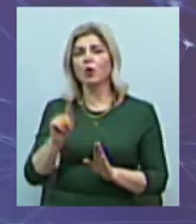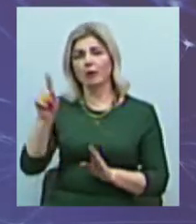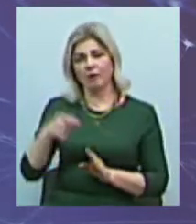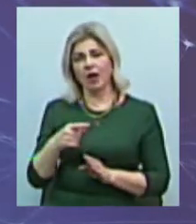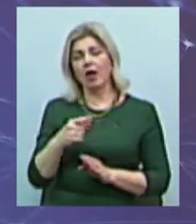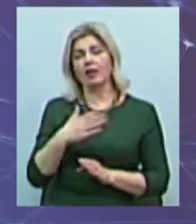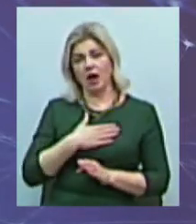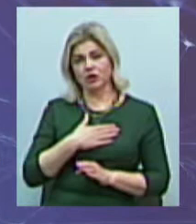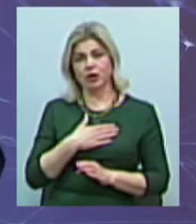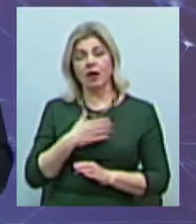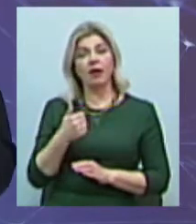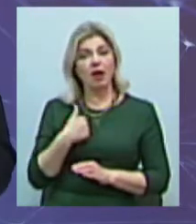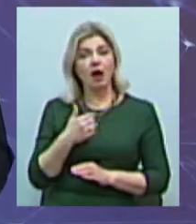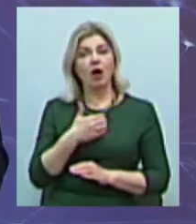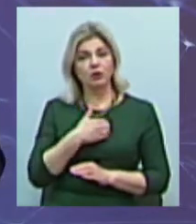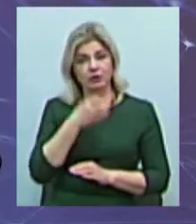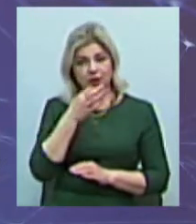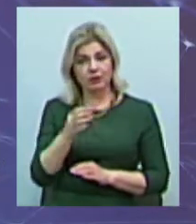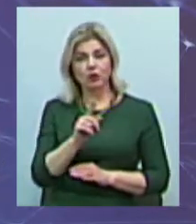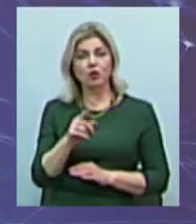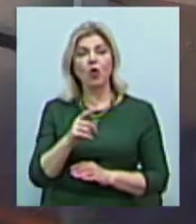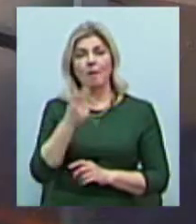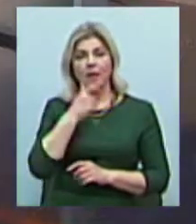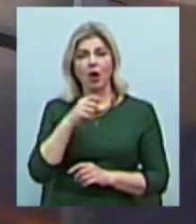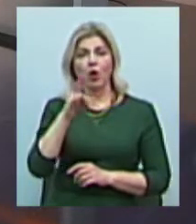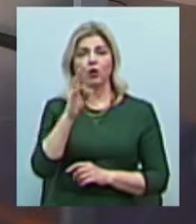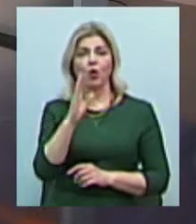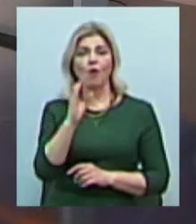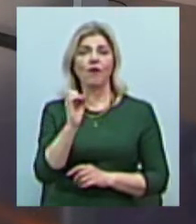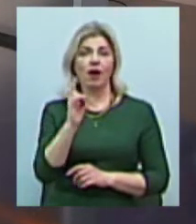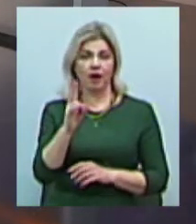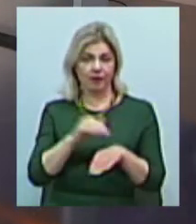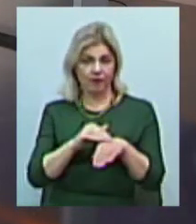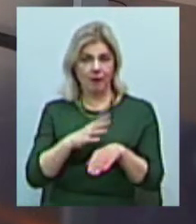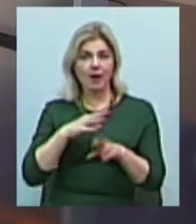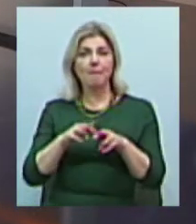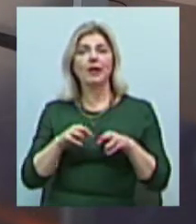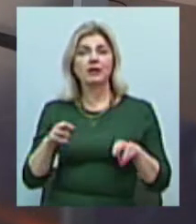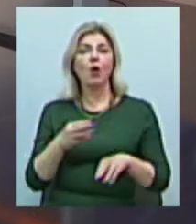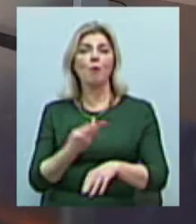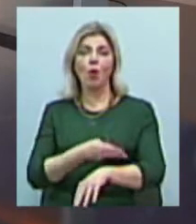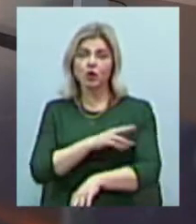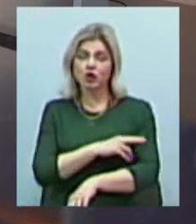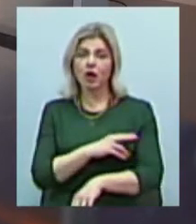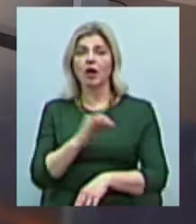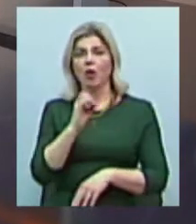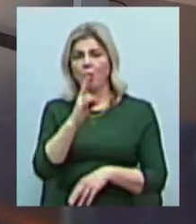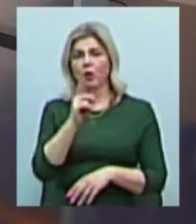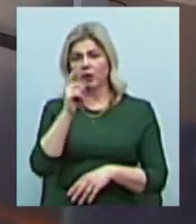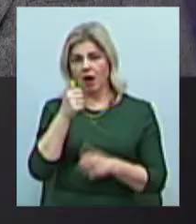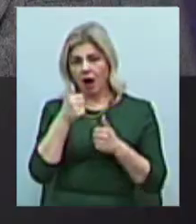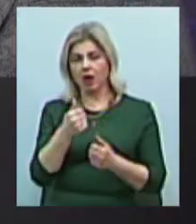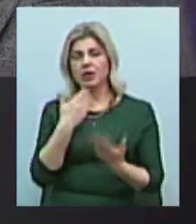а... Я вам скажу, оскільки пан Новак, він у нас був міністром Польщі, він дуже гарно спілкується